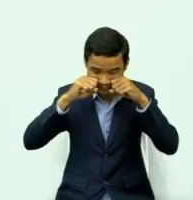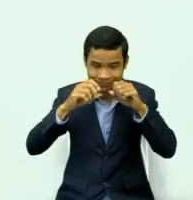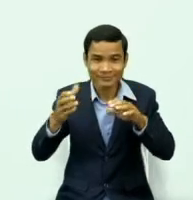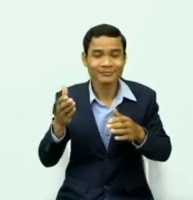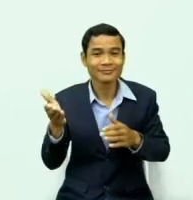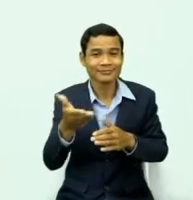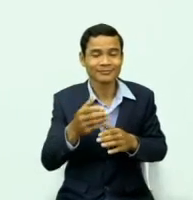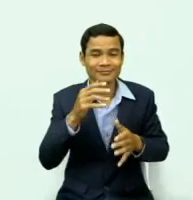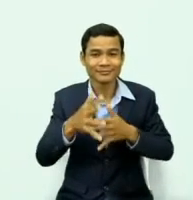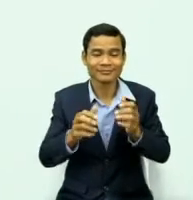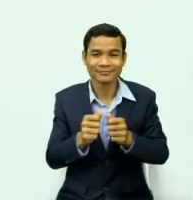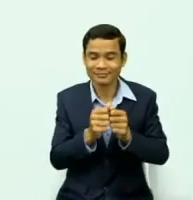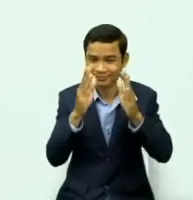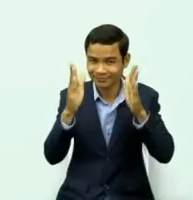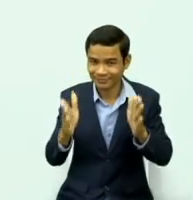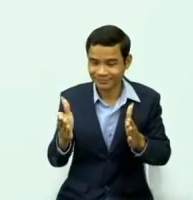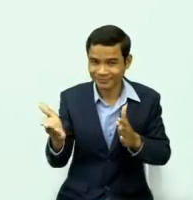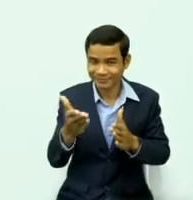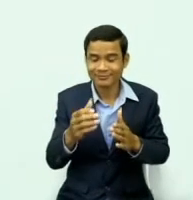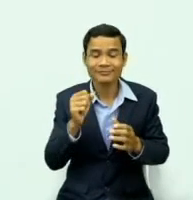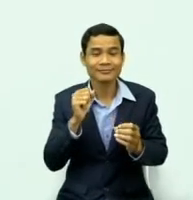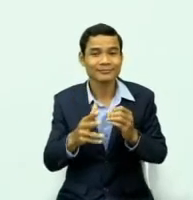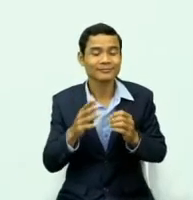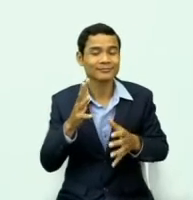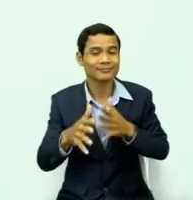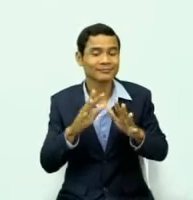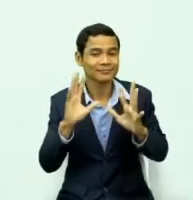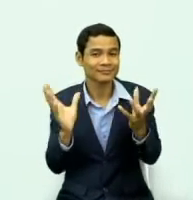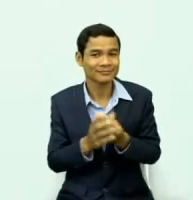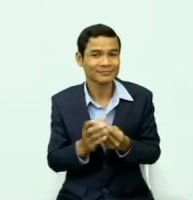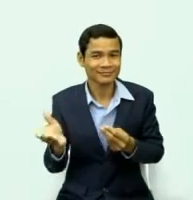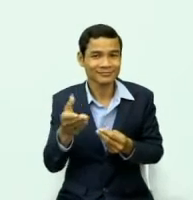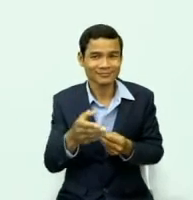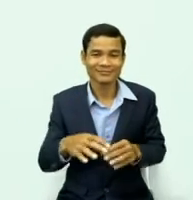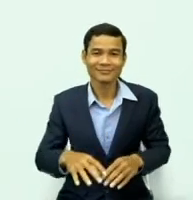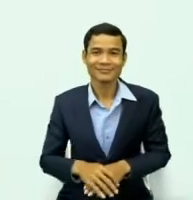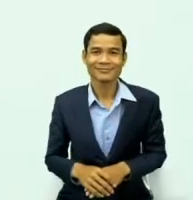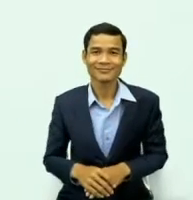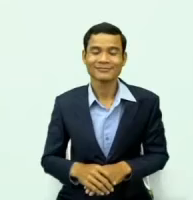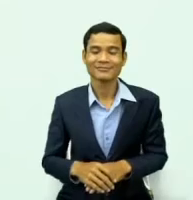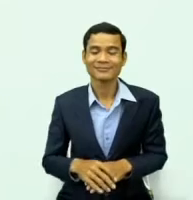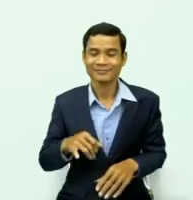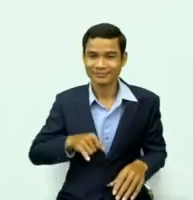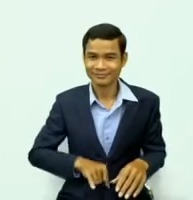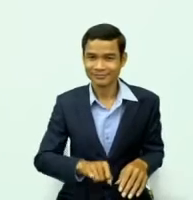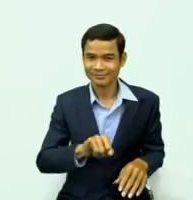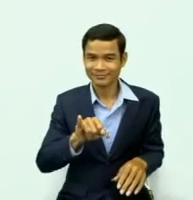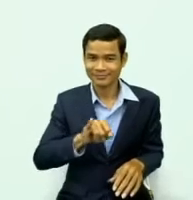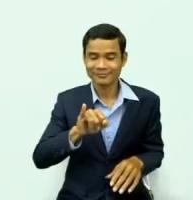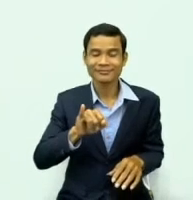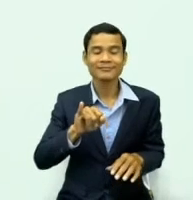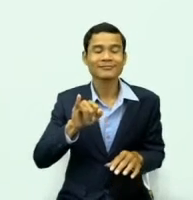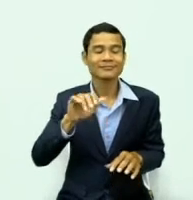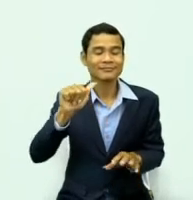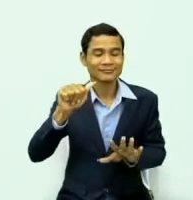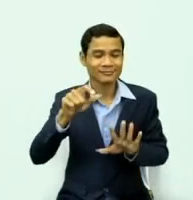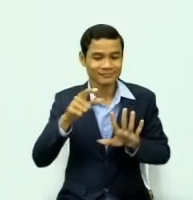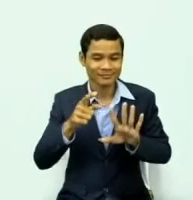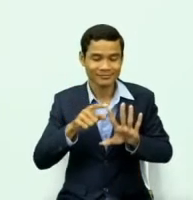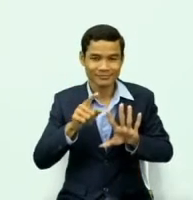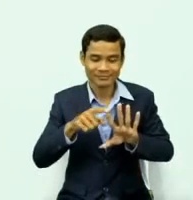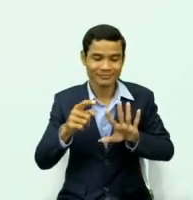rôm ăn chơi mồi nè cứ ta chuyện chấp làm ăn tình ở khnề cháu nhổ chùm ngay